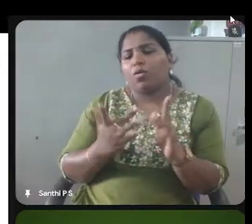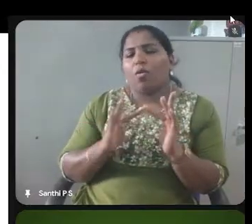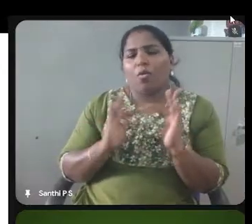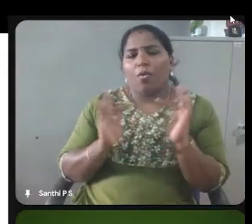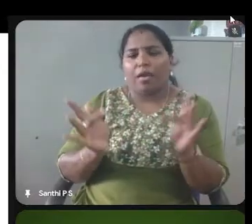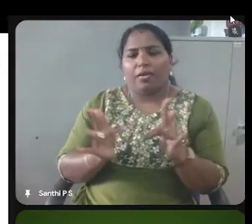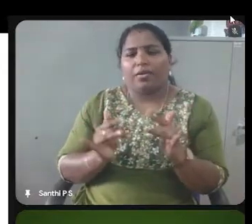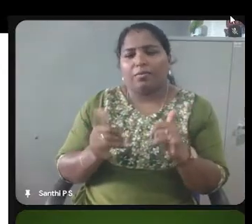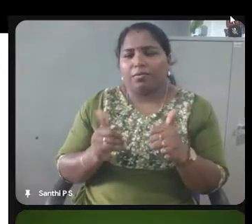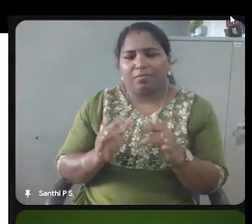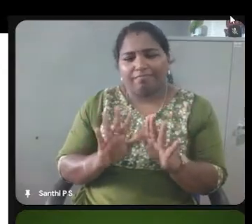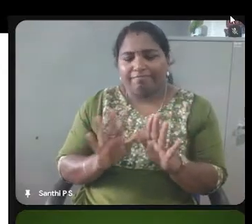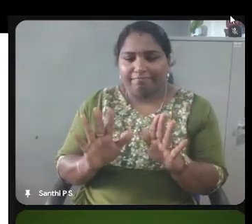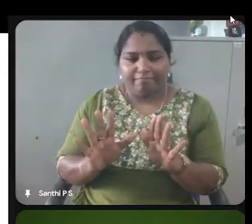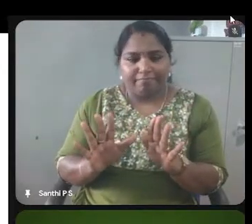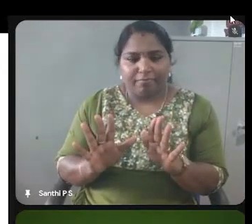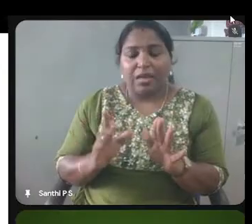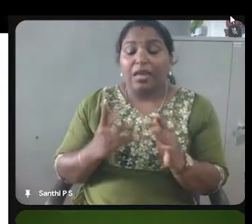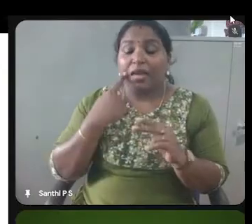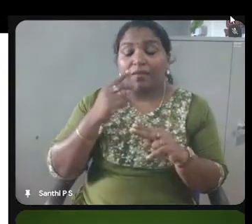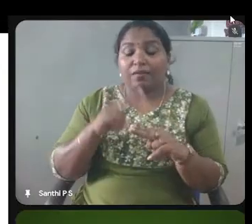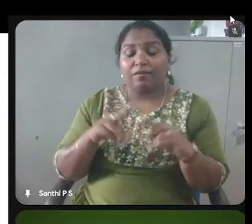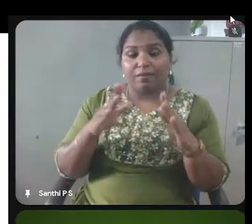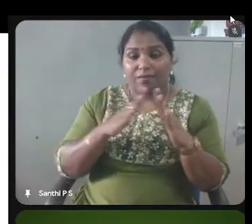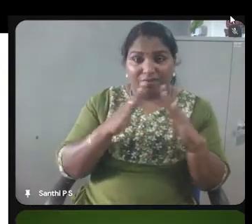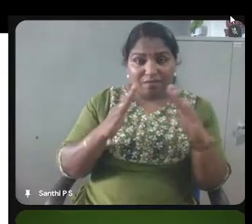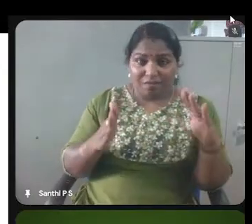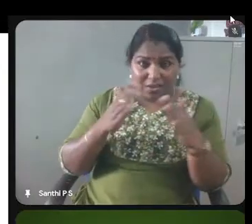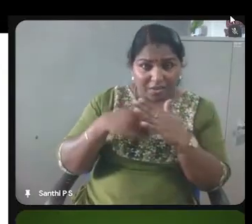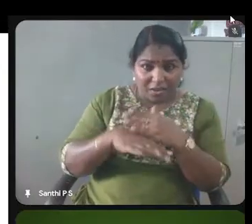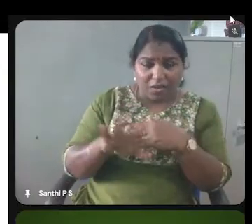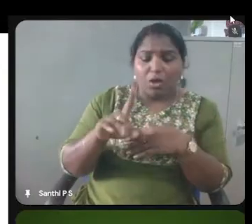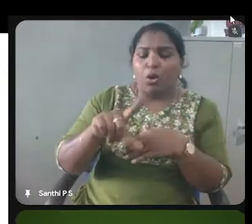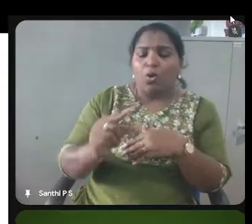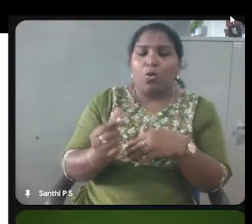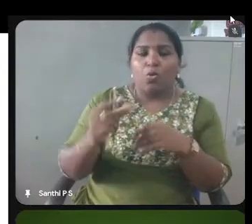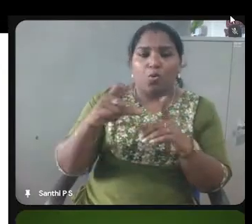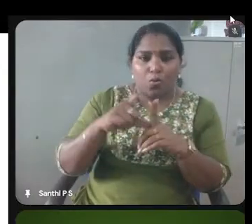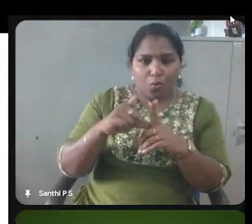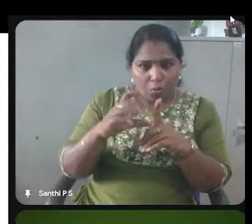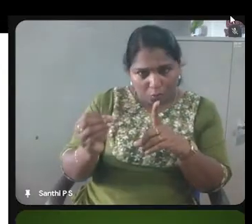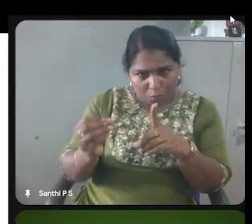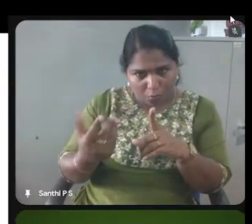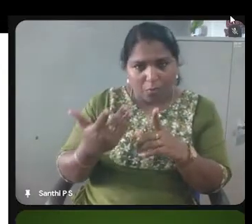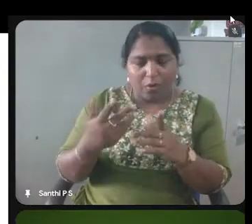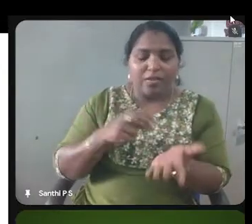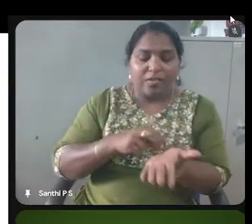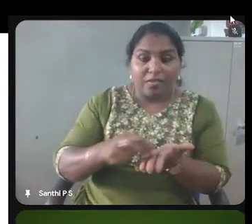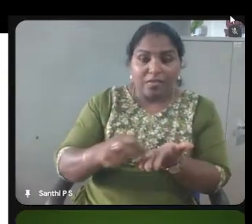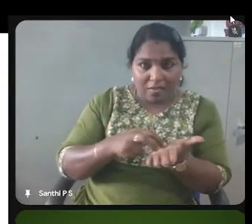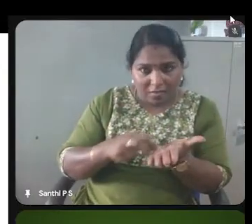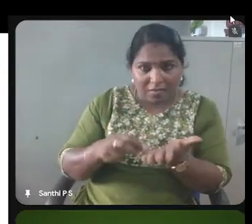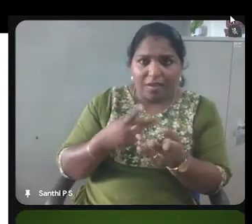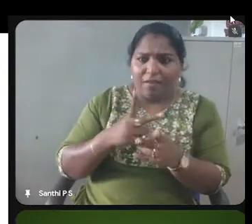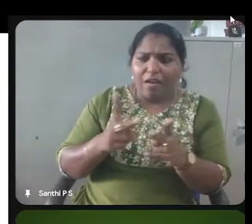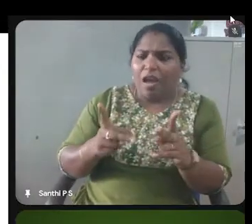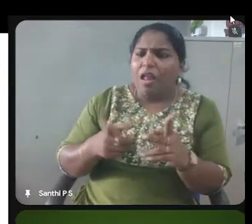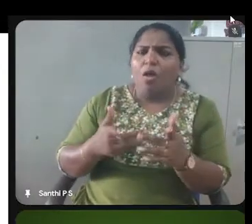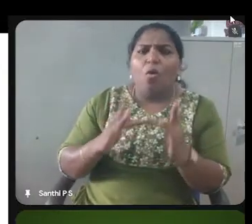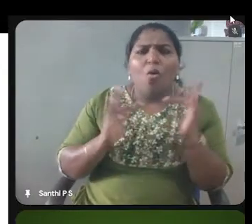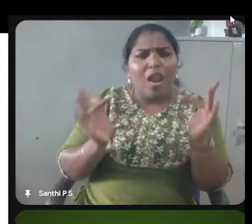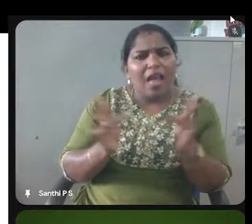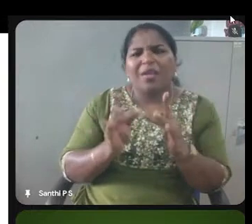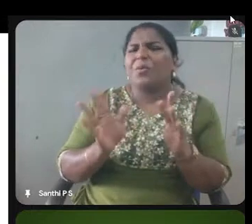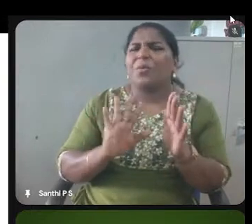ഇപ്പം വീട്ടിലാണെങ്കിലും അവർ ചിലപ്പം ഓൺലൈൻ ആയിരിക്കും ലൂഡോയും സ്നേക്ക് ആൻഡ് ലാഡറോ ചെസ് ഒക്കെ കളിക്കുന്നത്. സോ ഡു ദാറ്റ് ഫിസിക്കലി ചെയ്യുക. വീട്ടിൽ